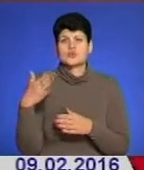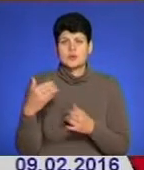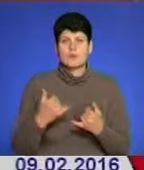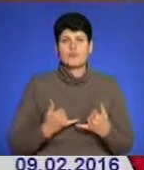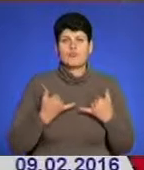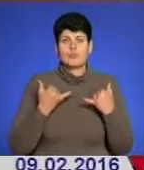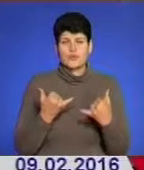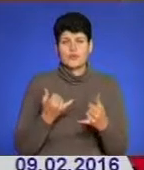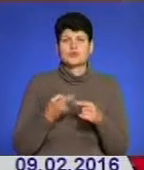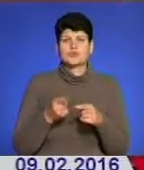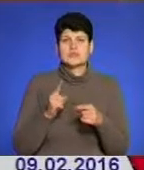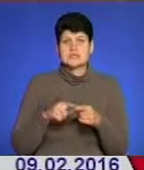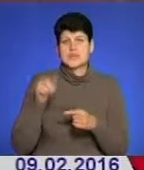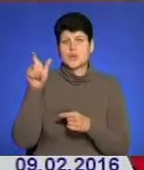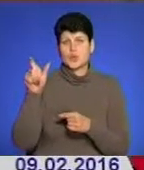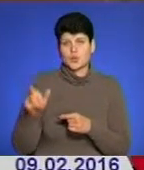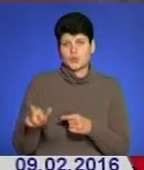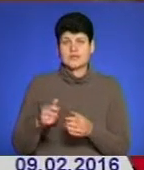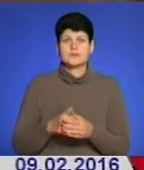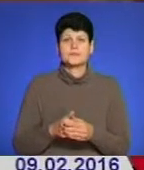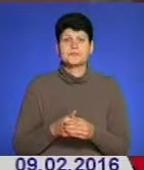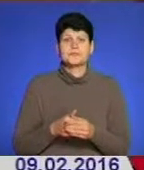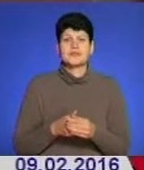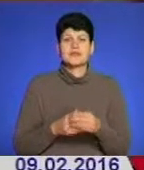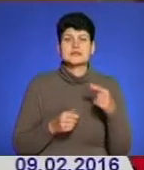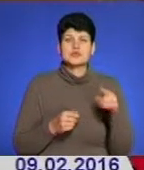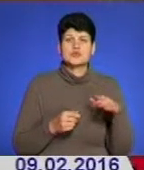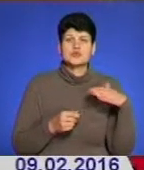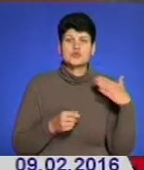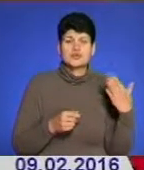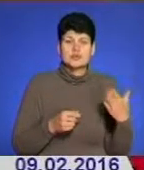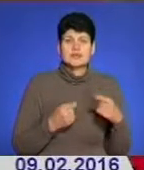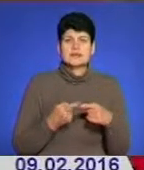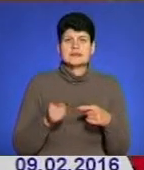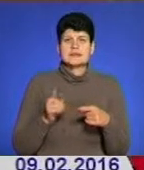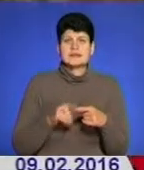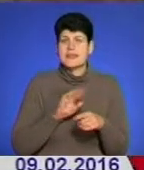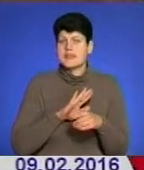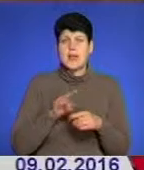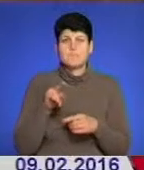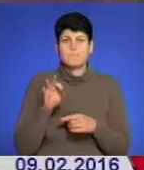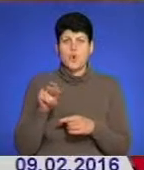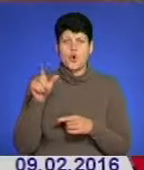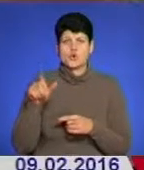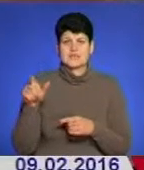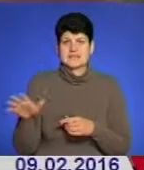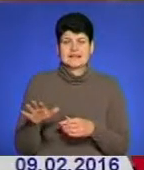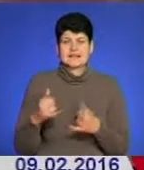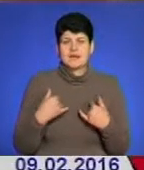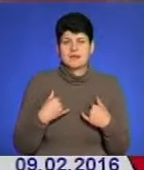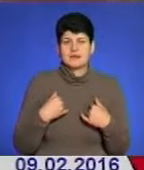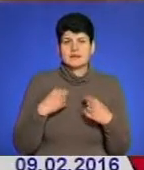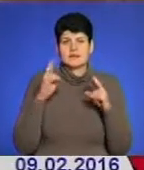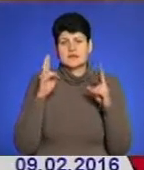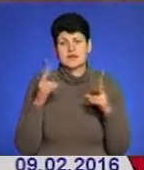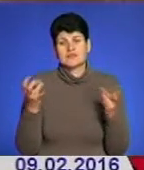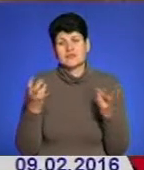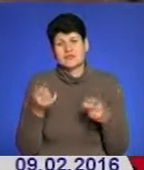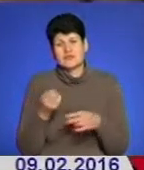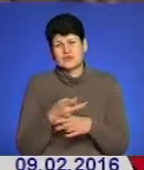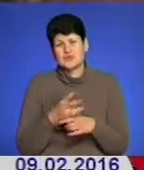повагу до цієї людини, а з іншої сторони це просто якось не по-людськи. Ну, як на мене, не знаю, чи варто їх